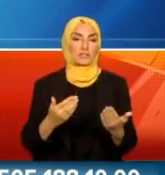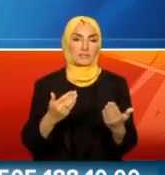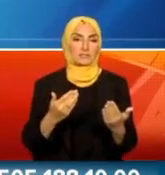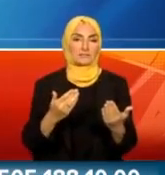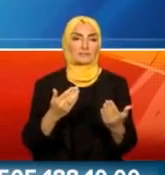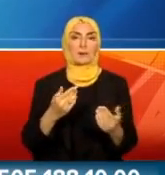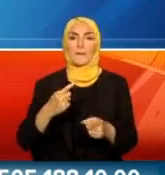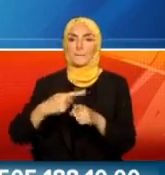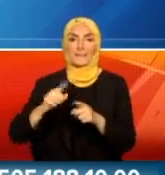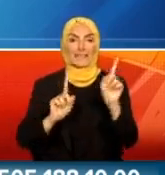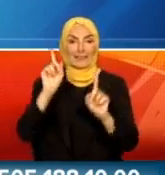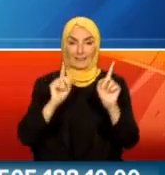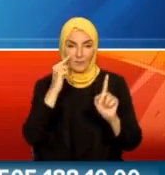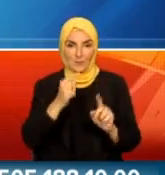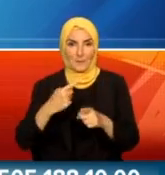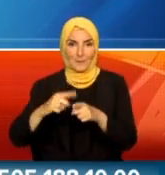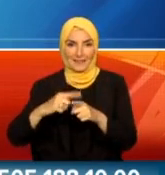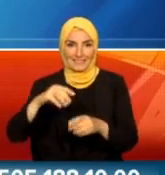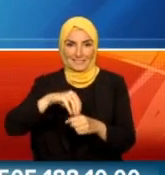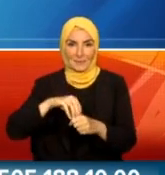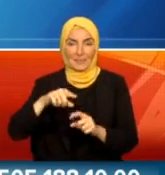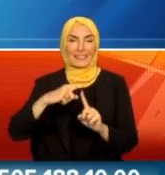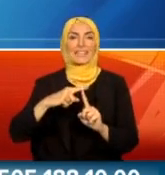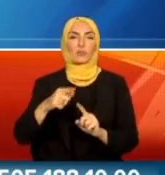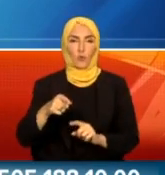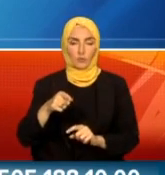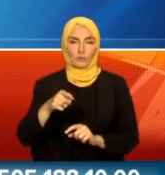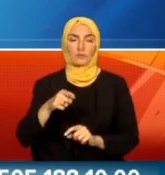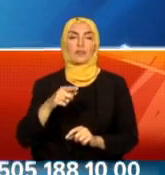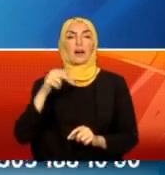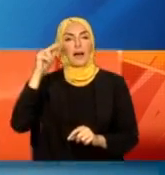da Amerika ve Çin arasındaki çatışmanın tam ortasında kaldı.